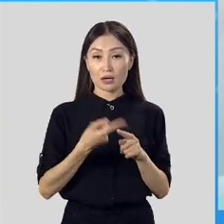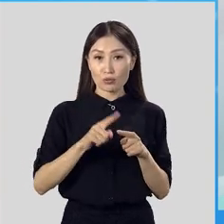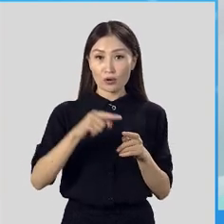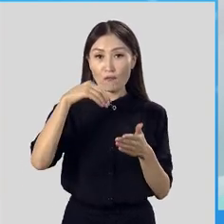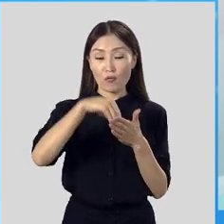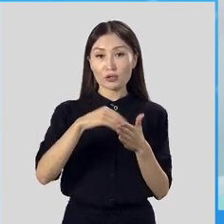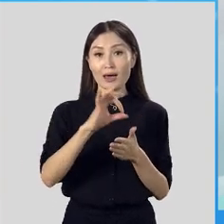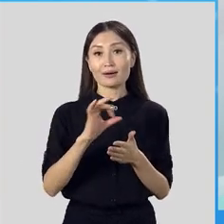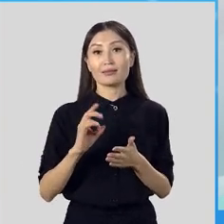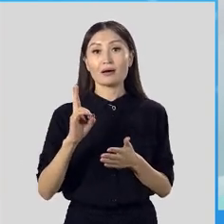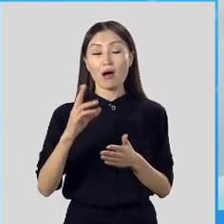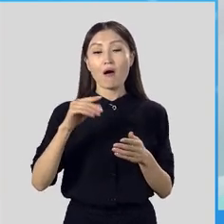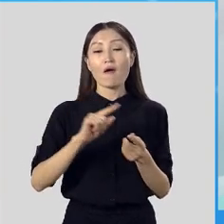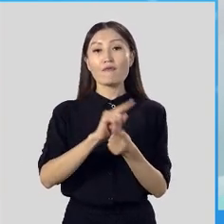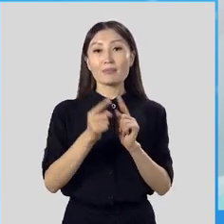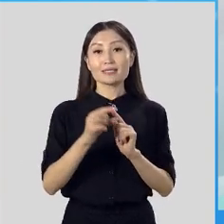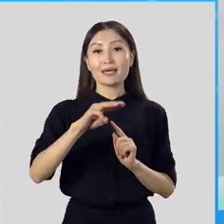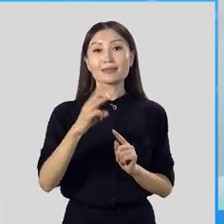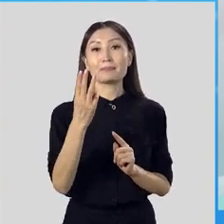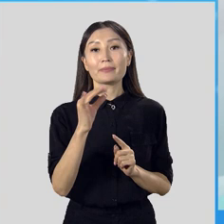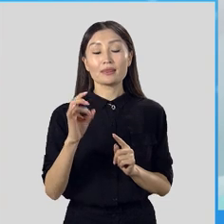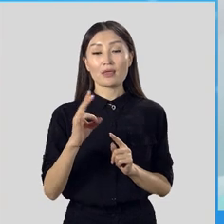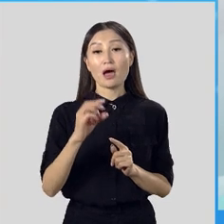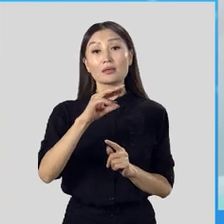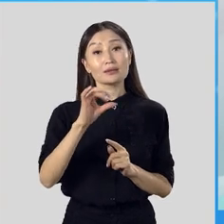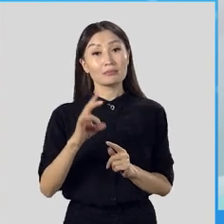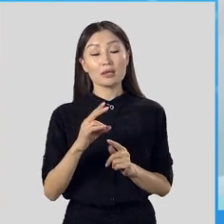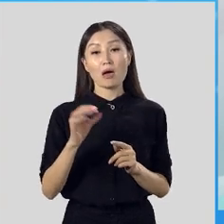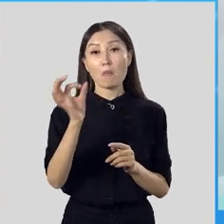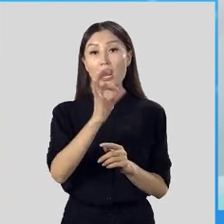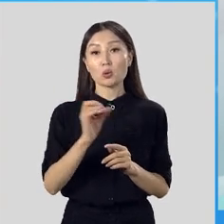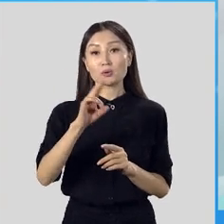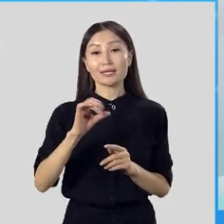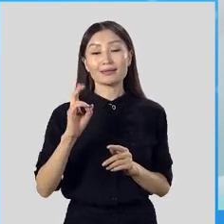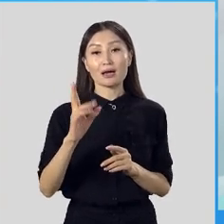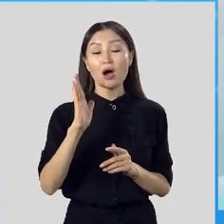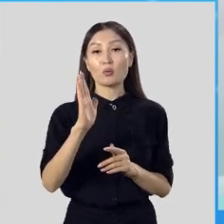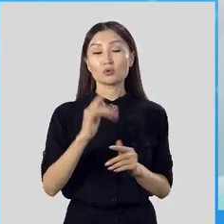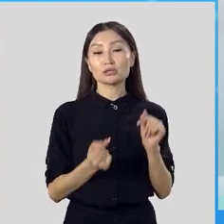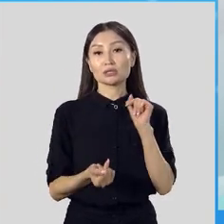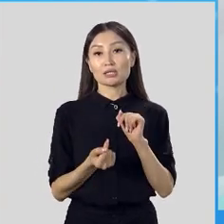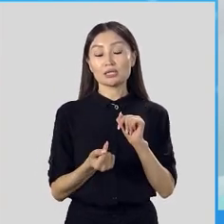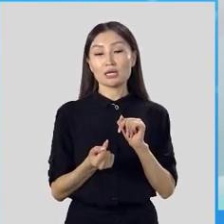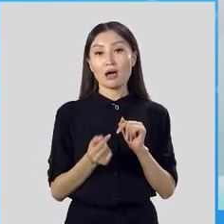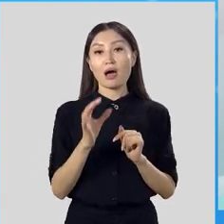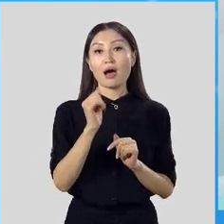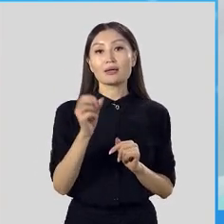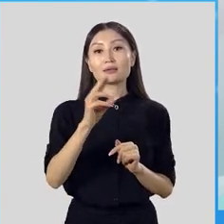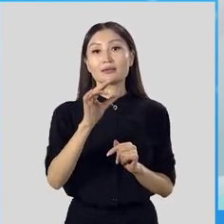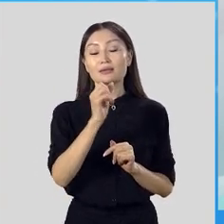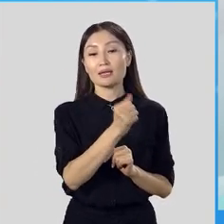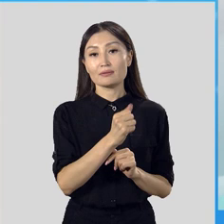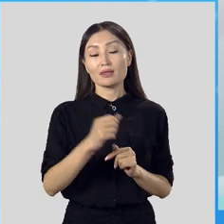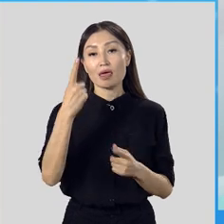состав РНК вместо тимина. А тимину молекулы ДНК будет соответствовать аденин